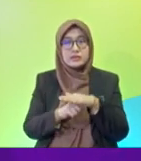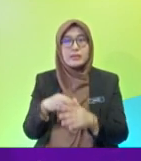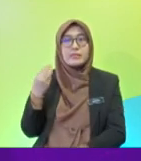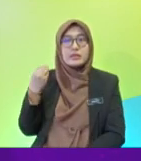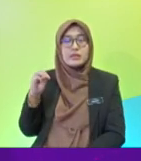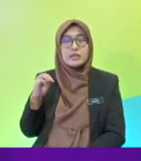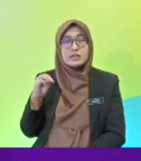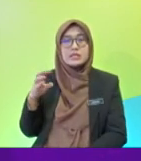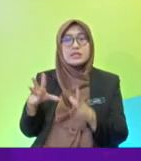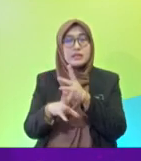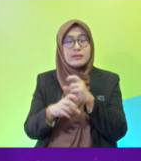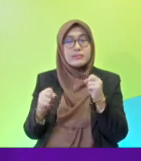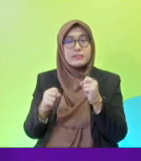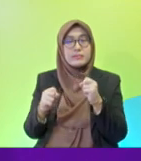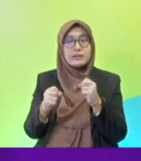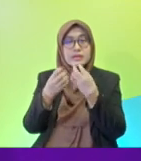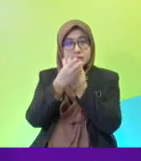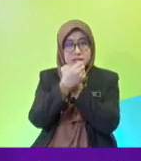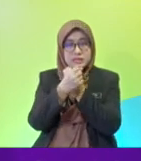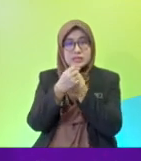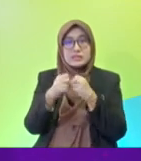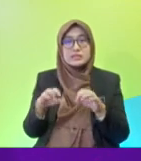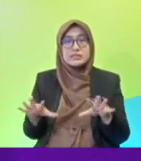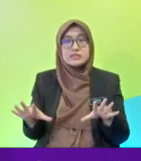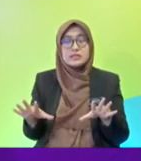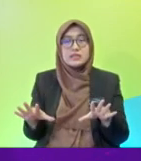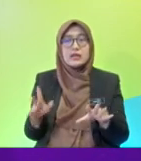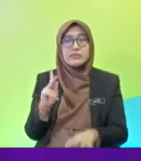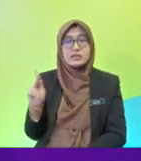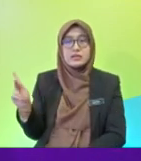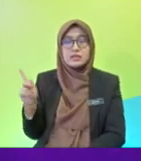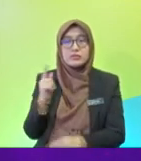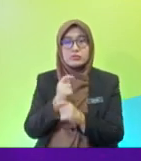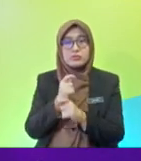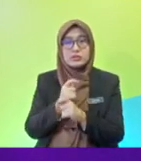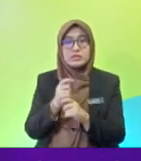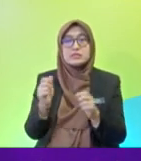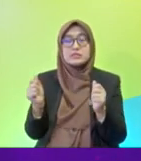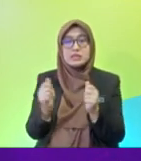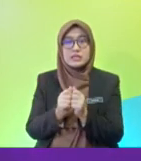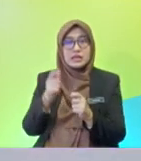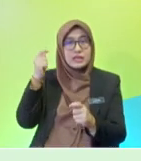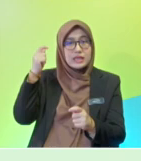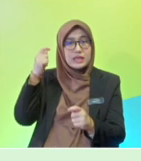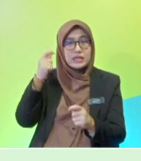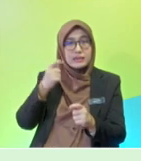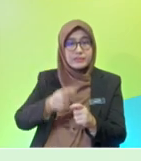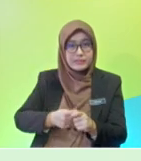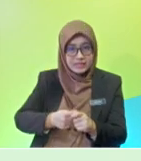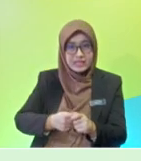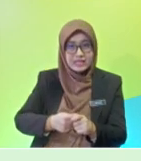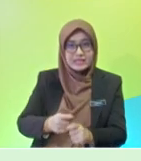cepat ya betul sebab masing-masing tidak ada tugas masing-masing mereka dapatlah menyiapkan tugas